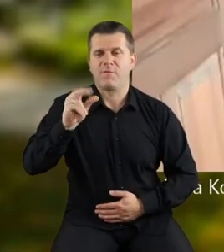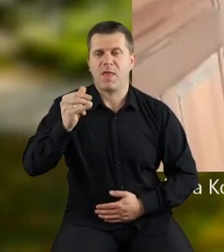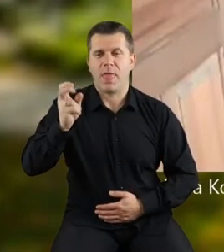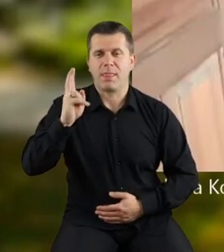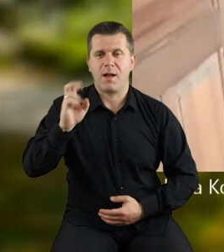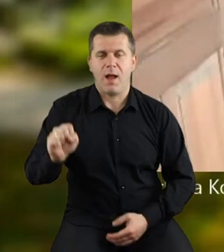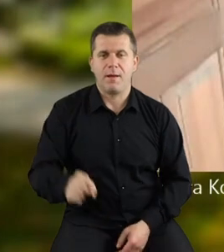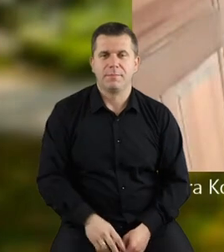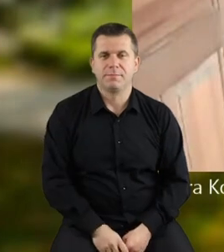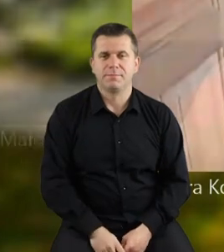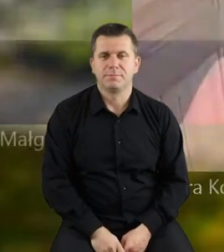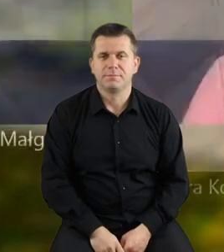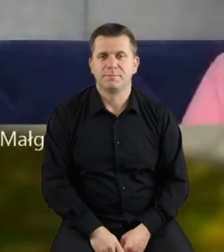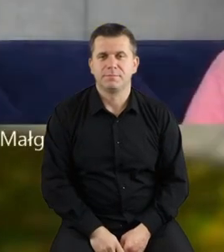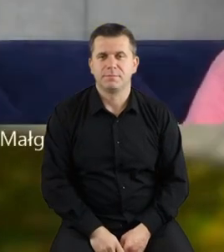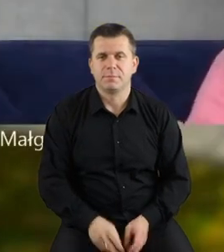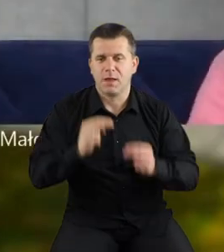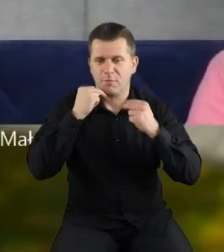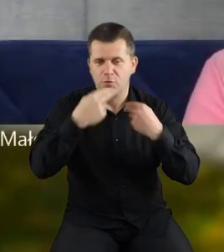Bytowianką.